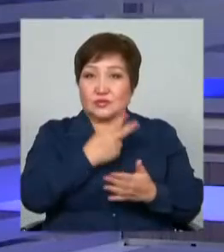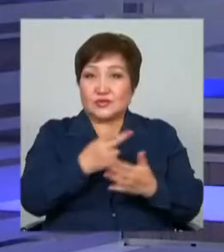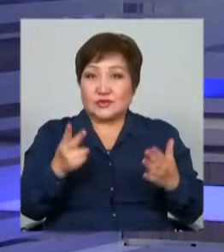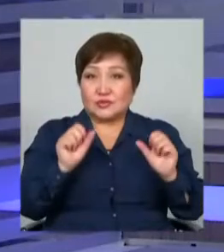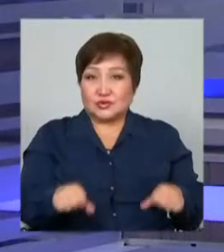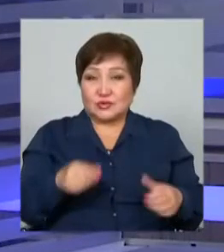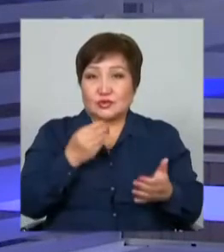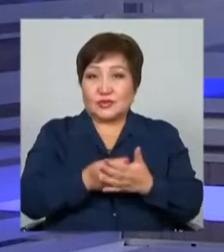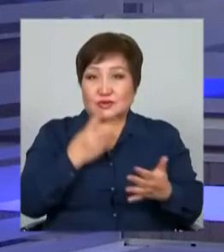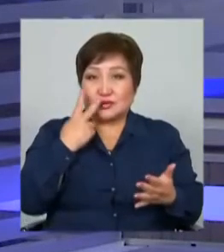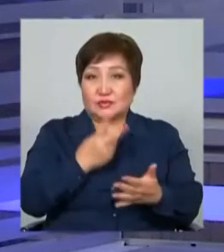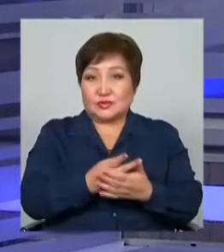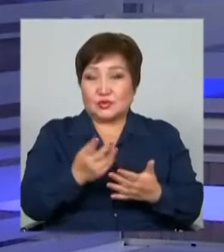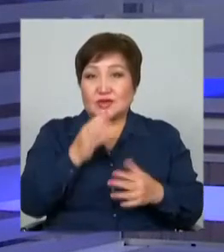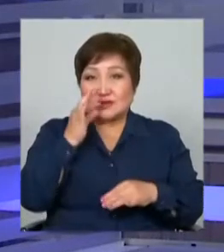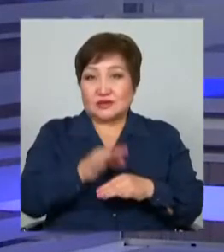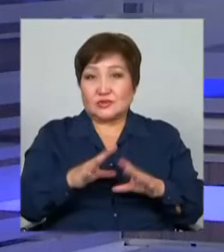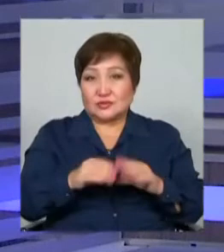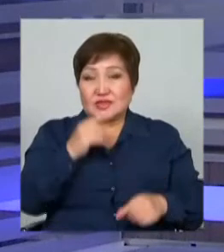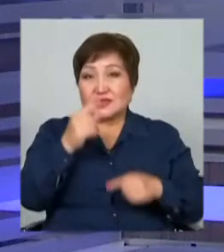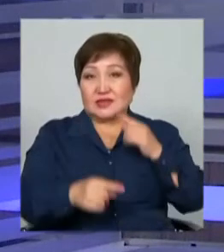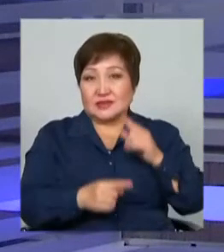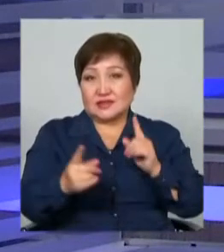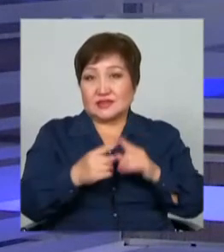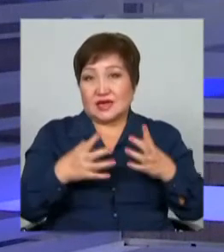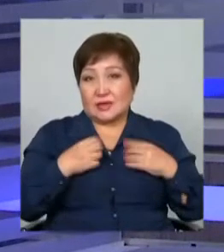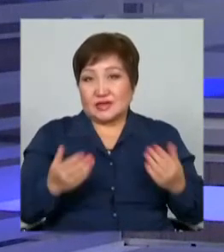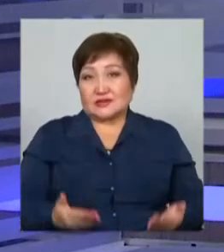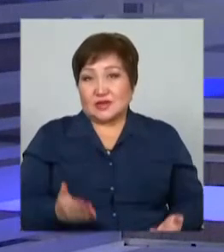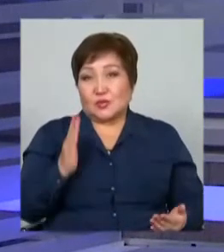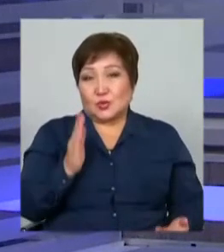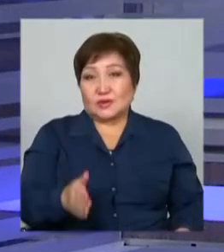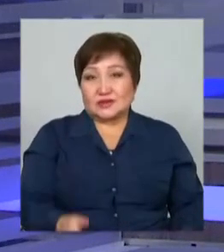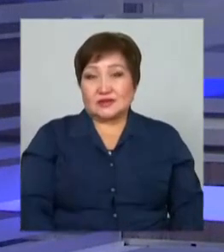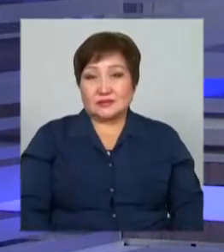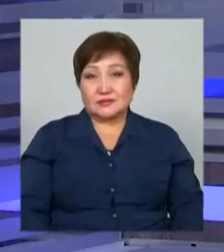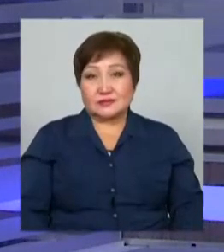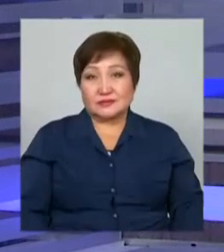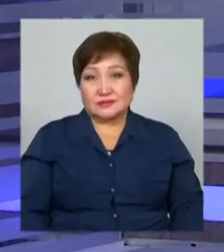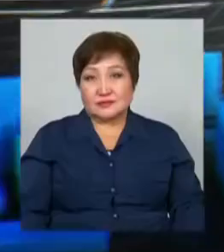Құрметті көрермендер, бүгінге айтарымыз осы, хабарымыздың келесі сандарында кездескенше аман сау болыңыздар.